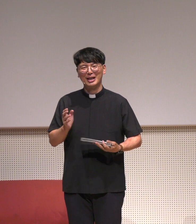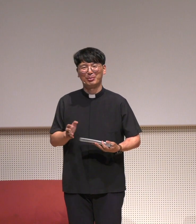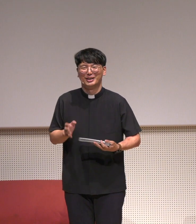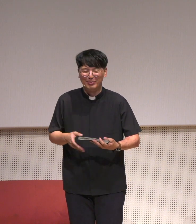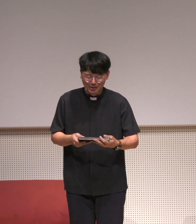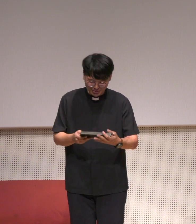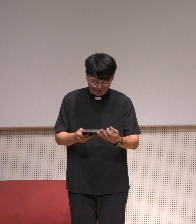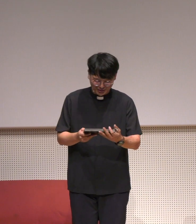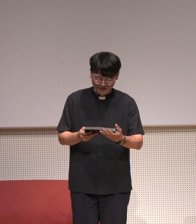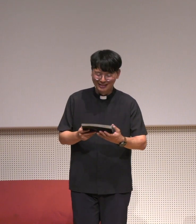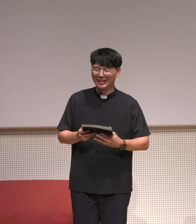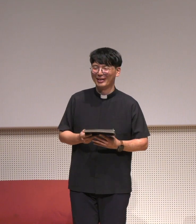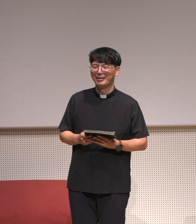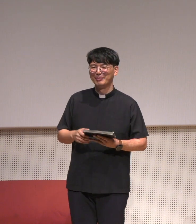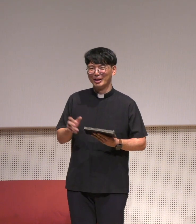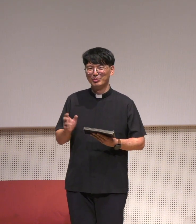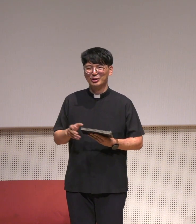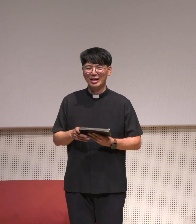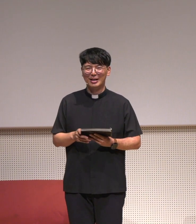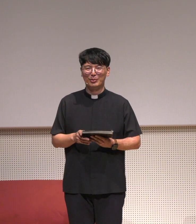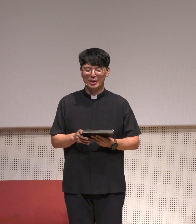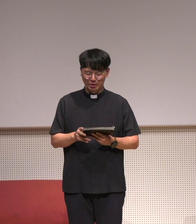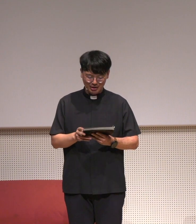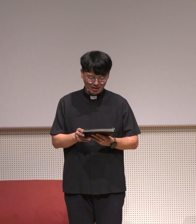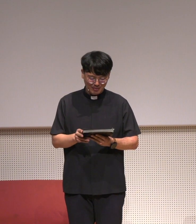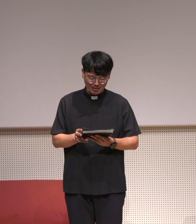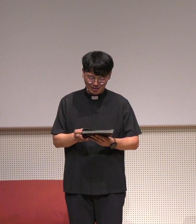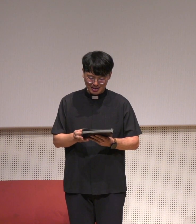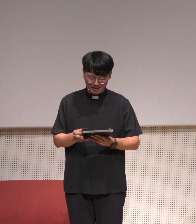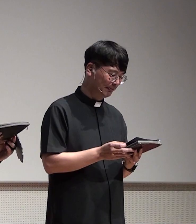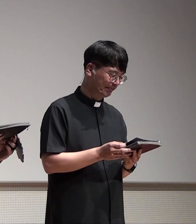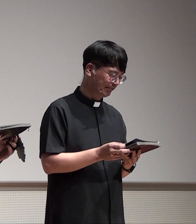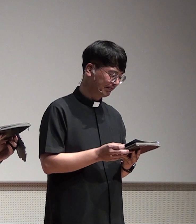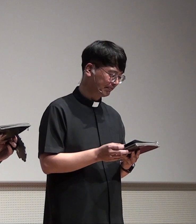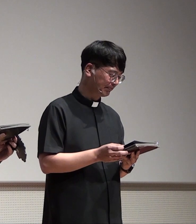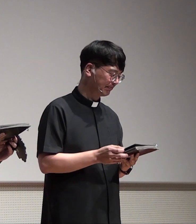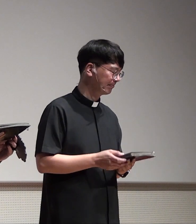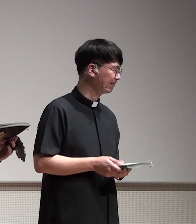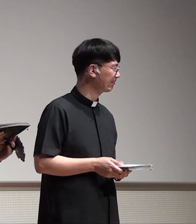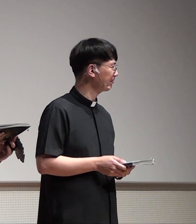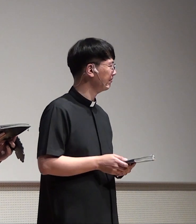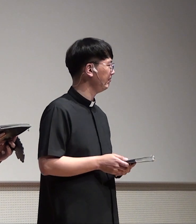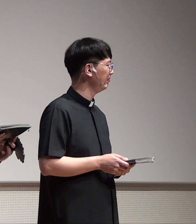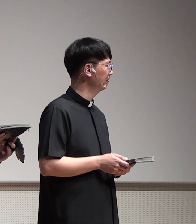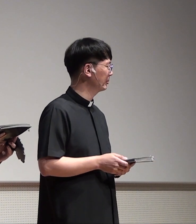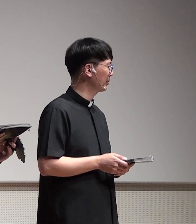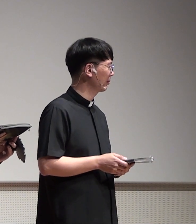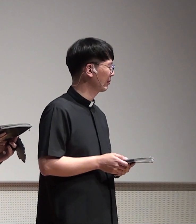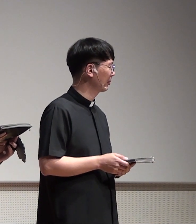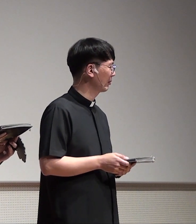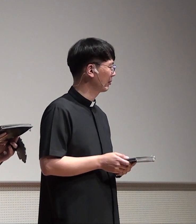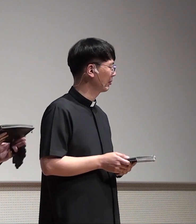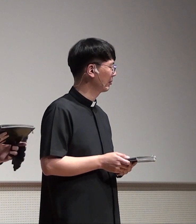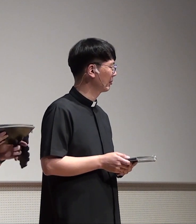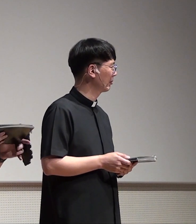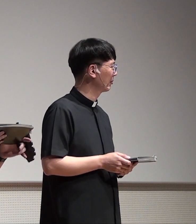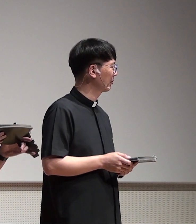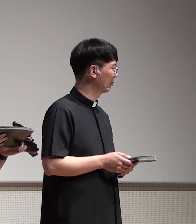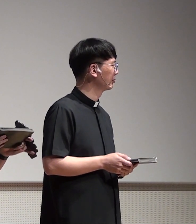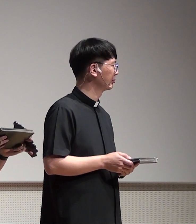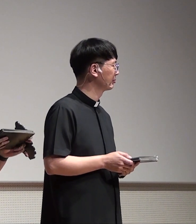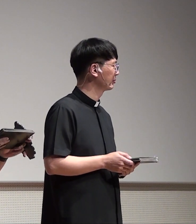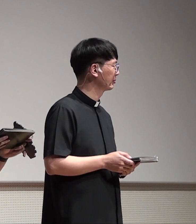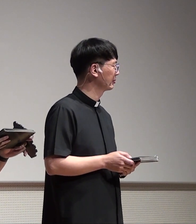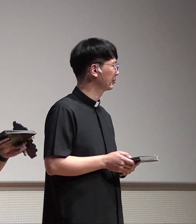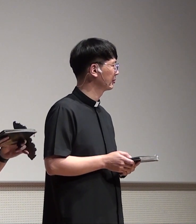쓰세요. 네. 샵 2340으로 예, 많은 문자 보내주시기 바랍니다. 네, 장애인 미디어 축제와 함께하고 있는 신수다